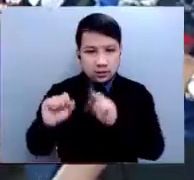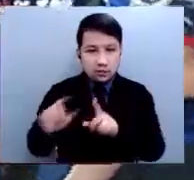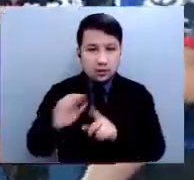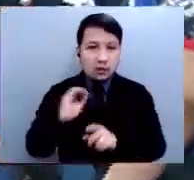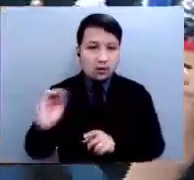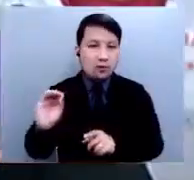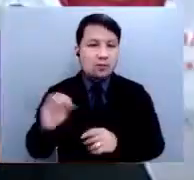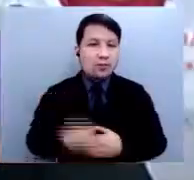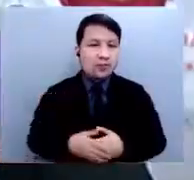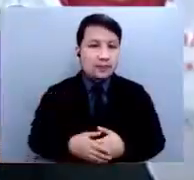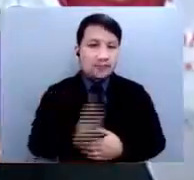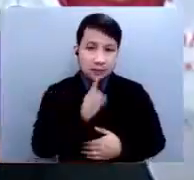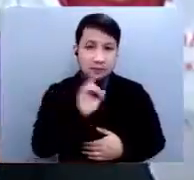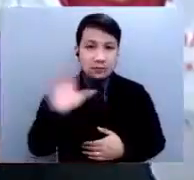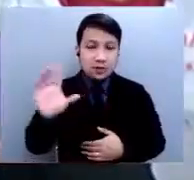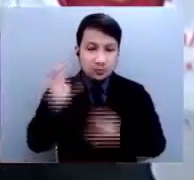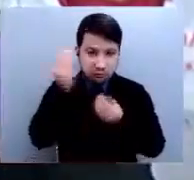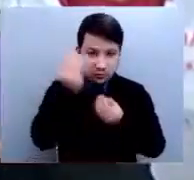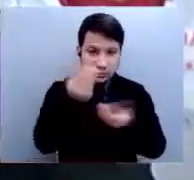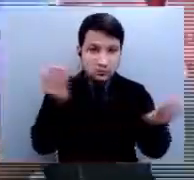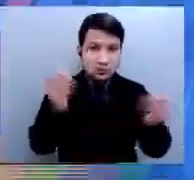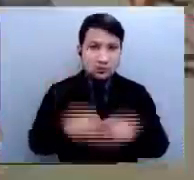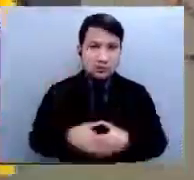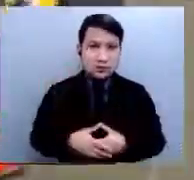Bagay na ipinangako ni Pacquiao.